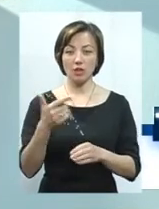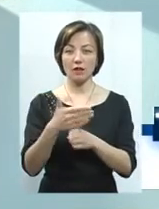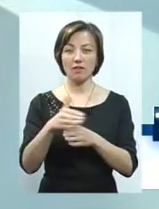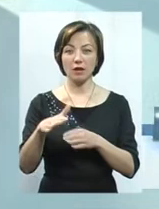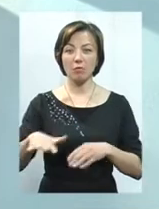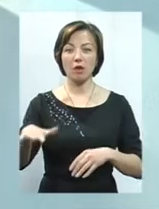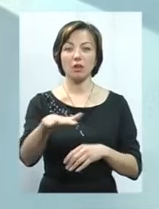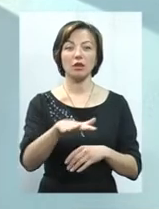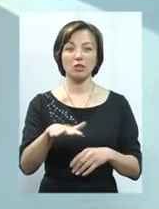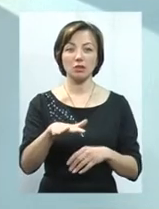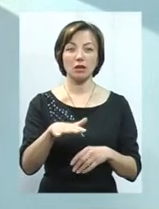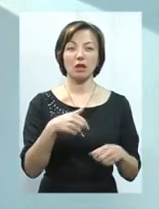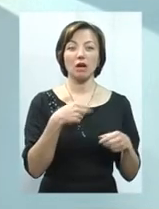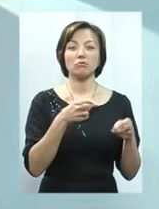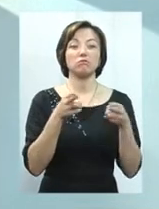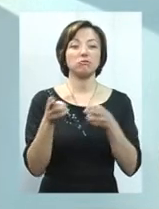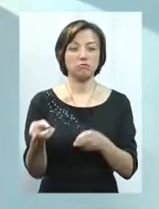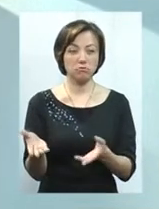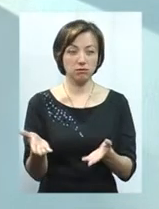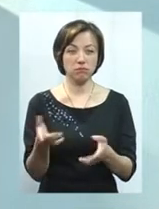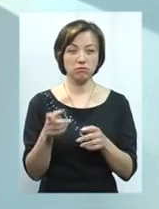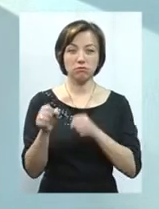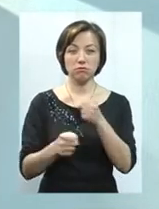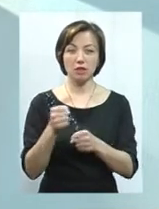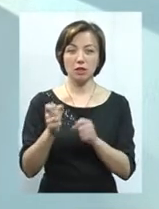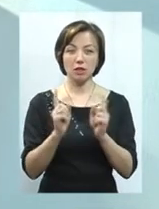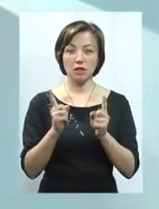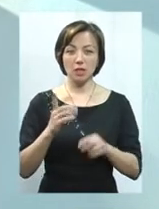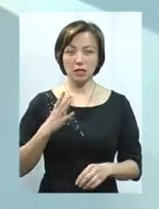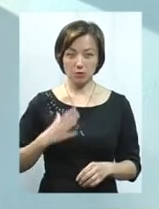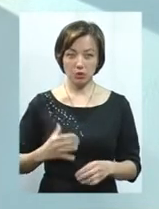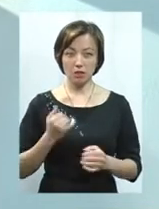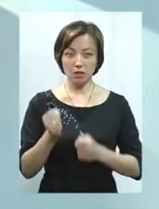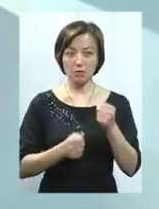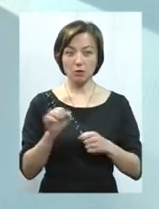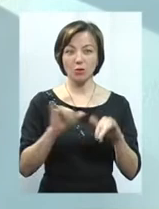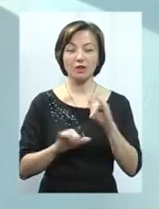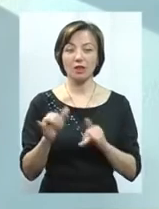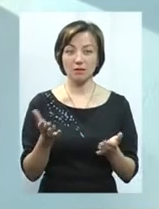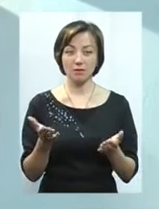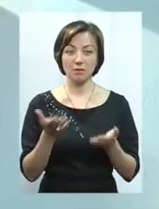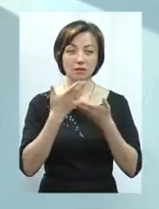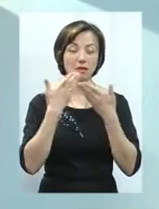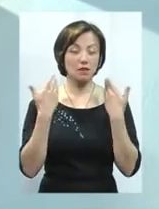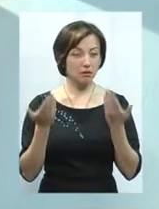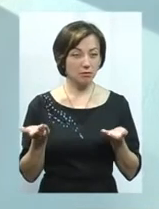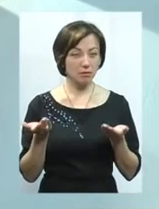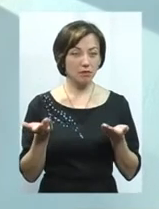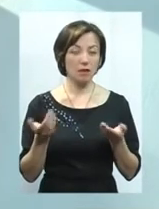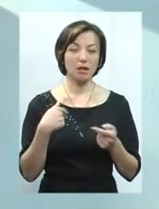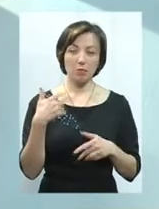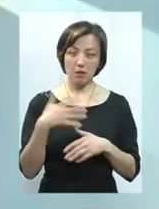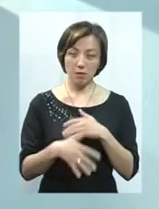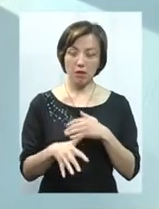собак. Як туди йду бігти і сказати їм, ні-ні-ні, ти диви, терпи, ми зараз забіжимо туди. Ні? Угу. Я розумію, що